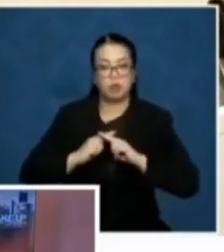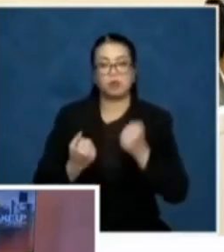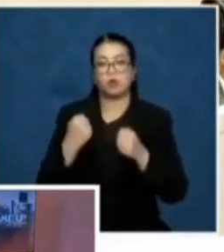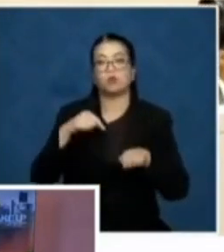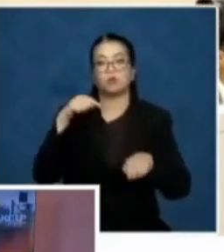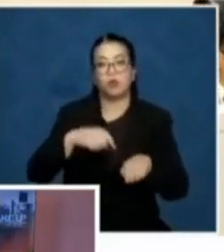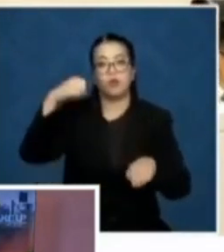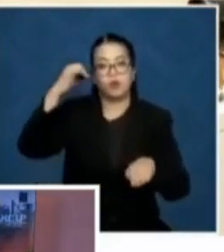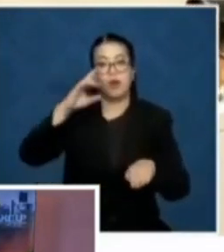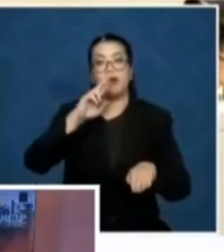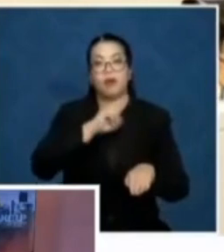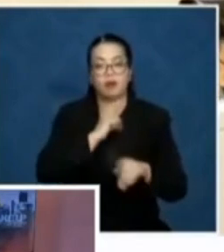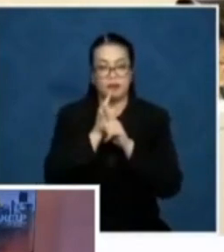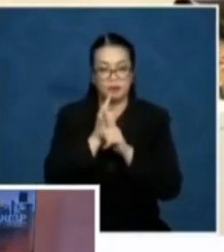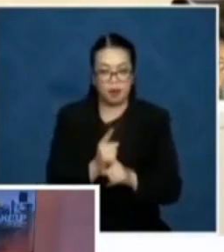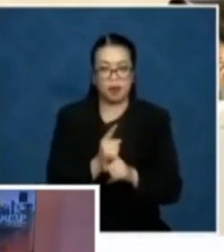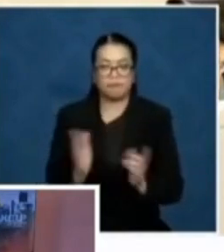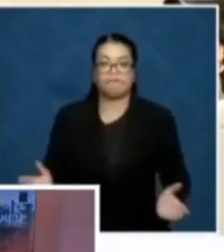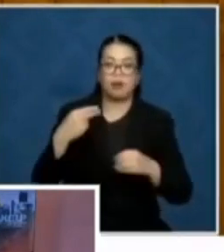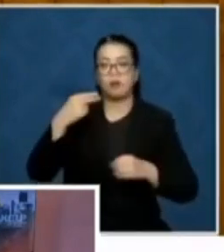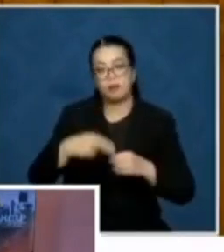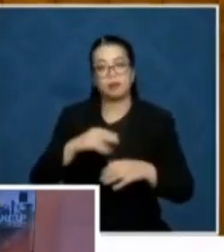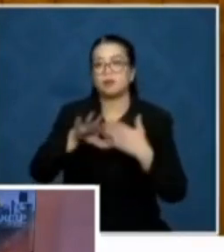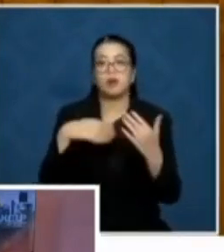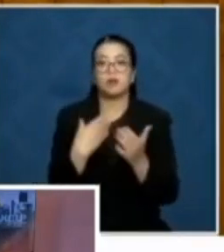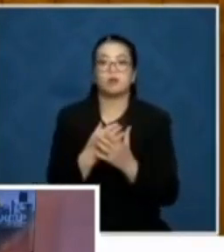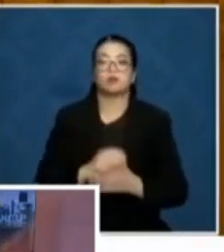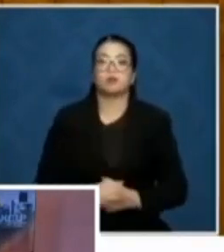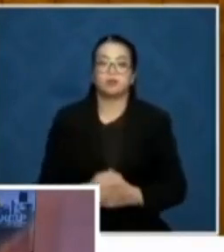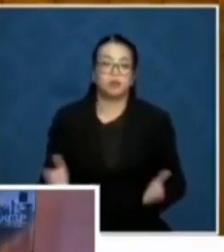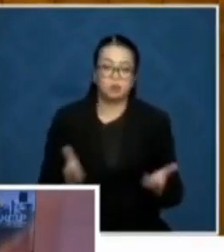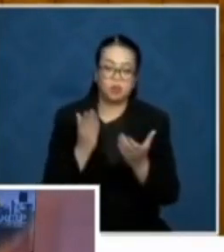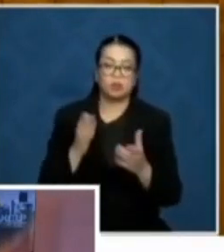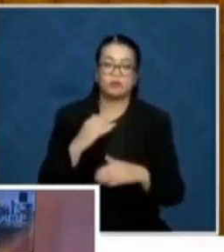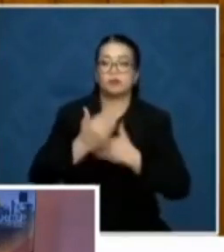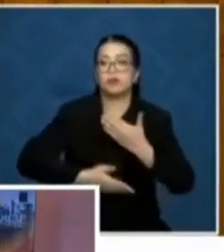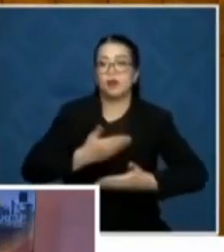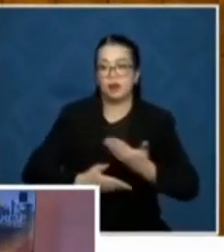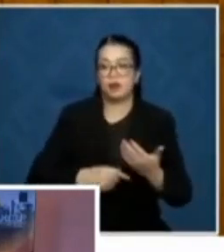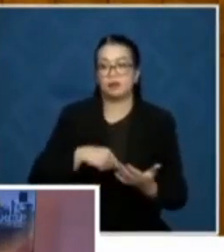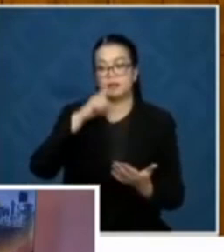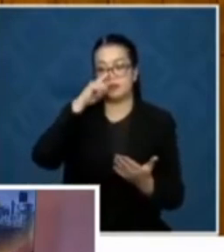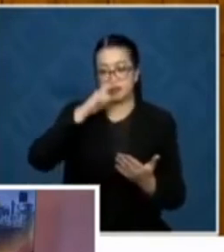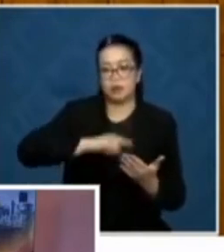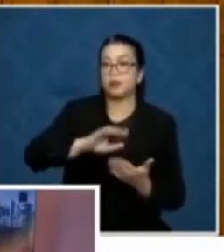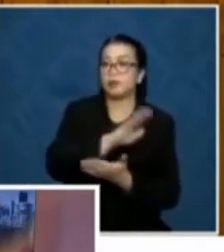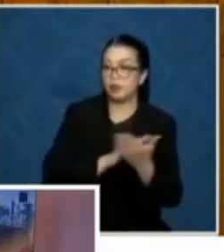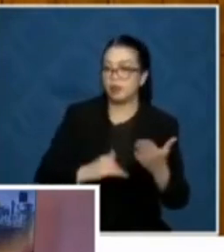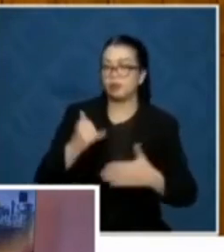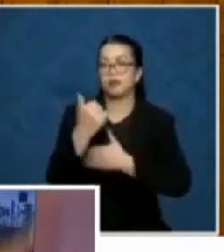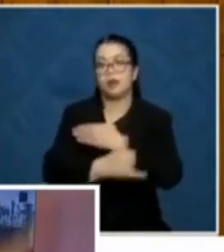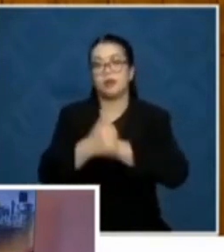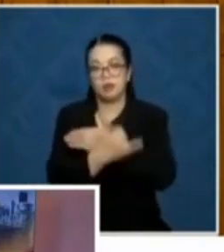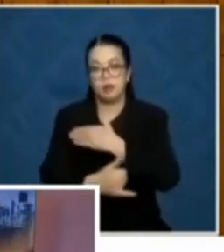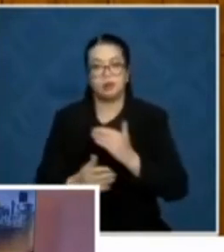น้าประยุทธ์หรือเป็นหน้าเศรษฐาประเด็นคือโครงสร้างมันทำให้ทุกคนเป็นประยุทธ ์เออ เข้าใจไหม สมมติว่าถ้า ขอให้พิธาขึ้นไปเป็น